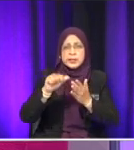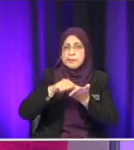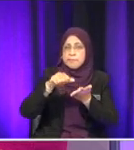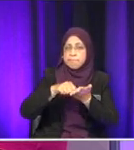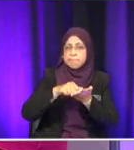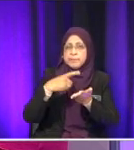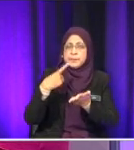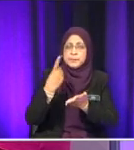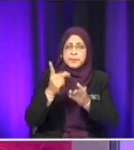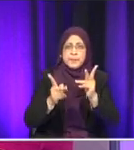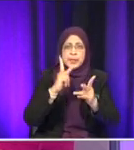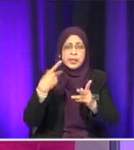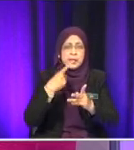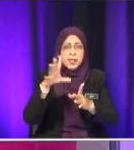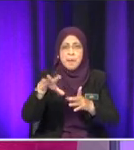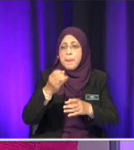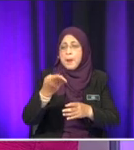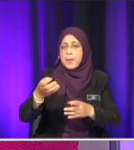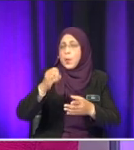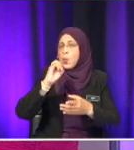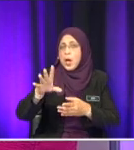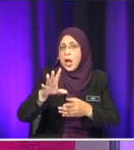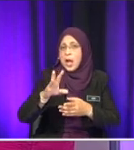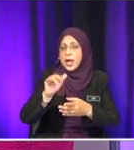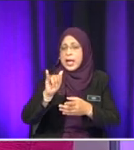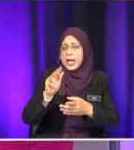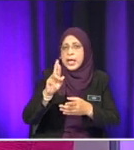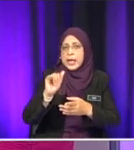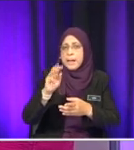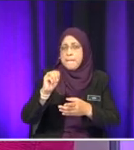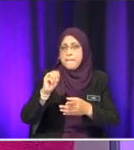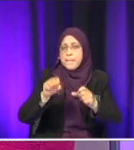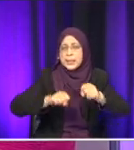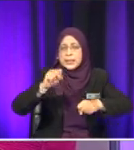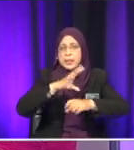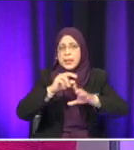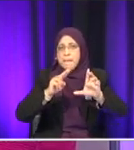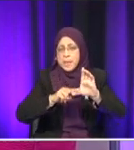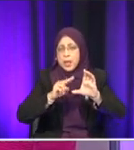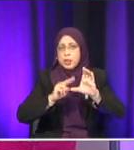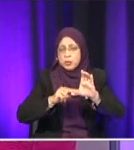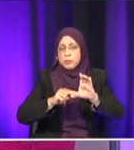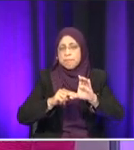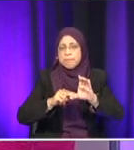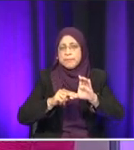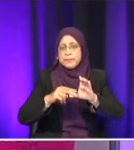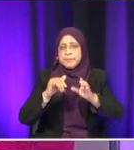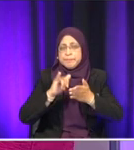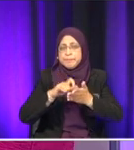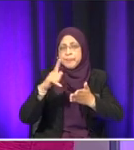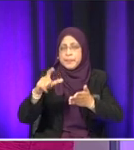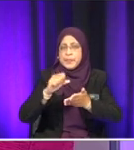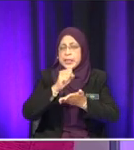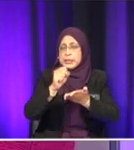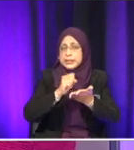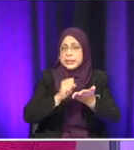devide bahan-bahan terbuang sepertinya creambat sekalian juga bangku oke itu adalah seni